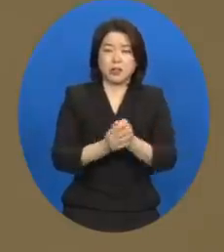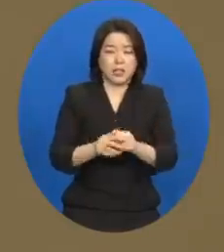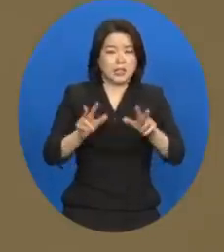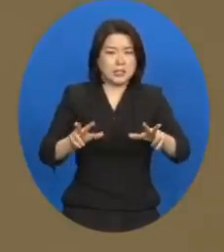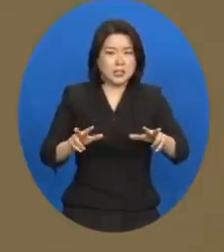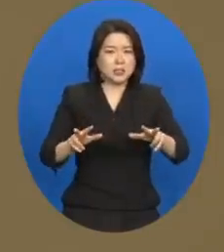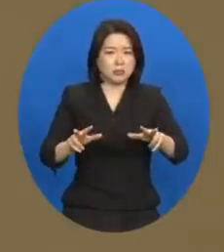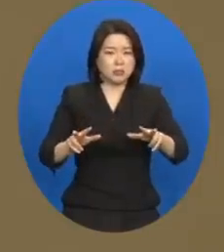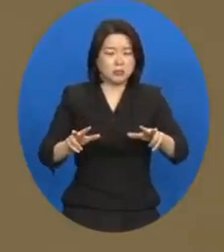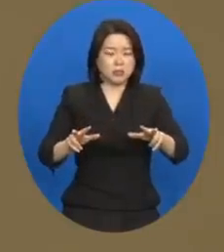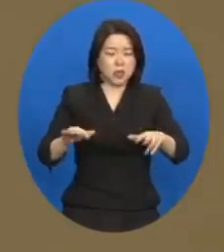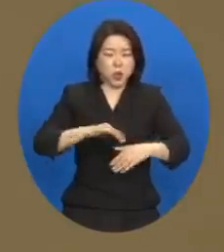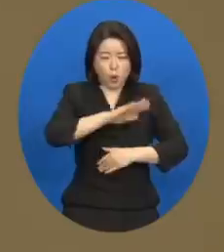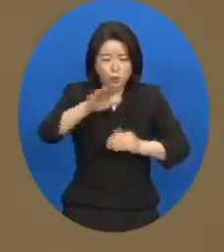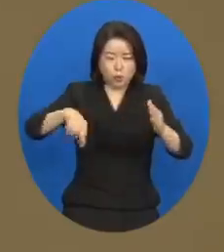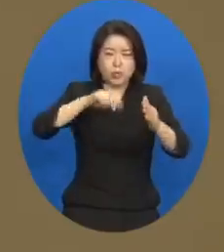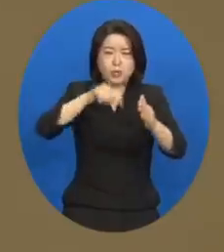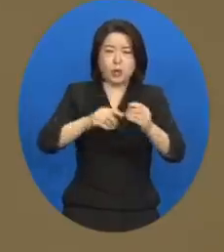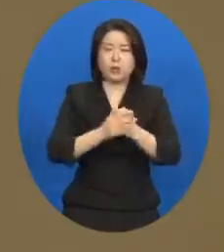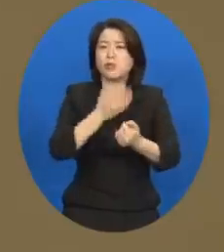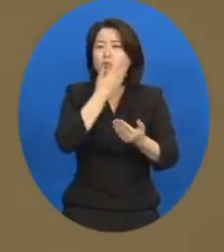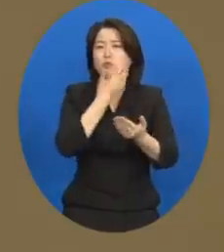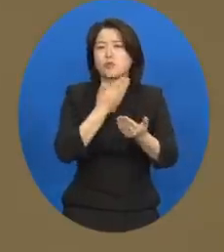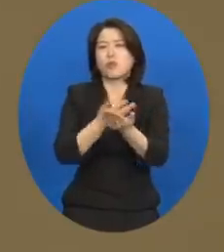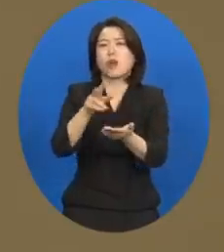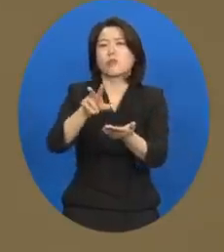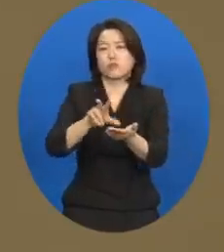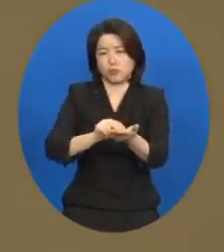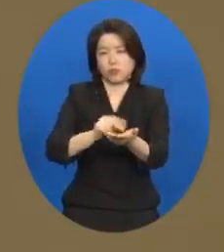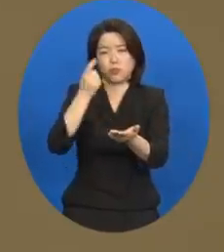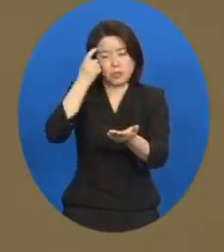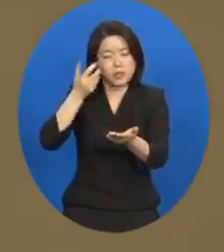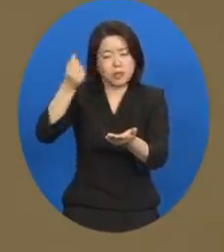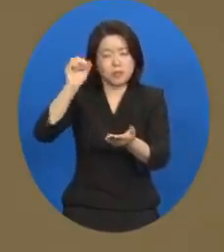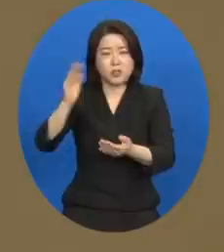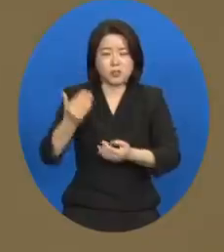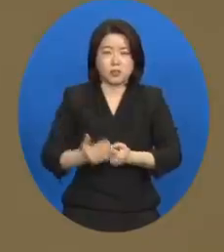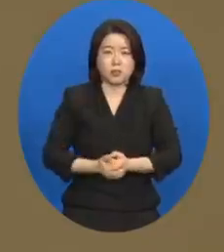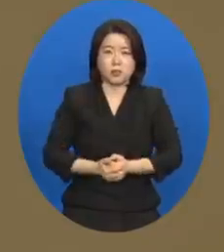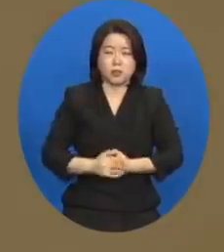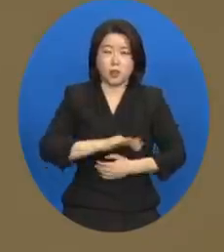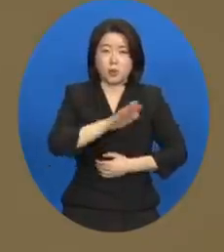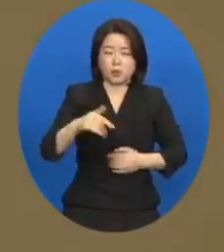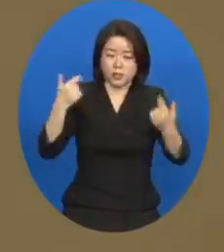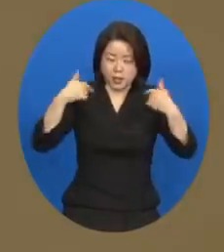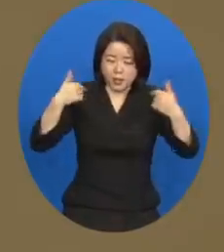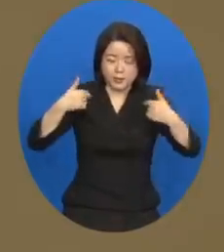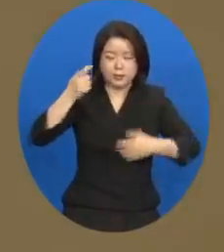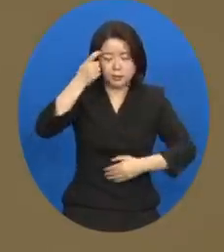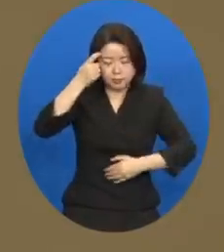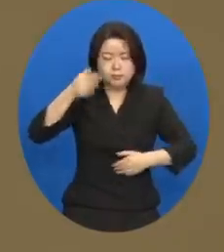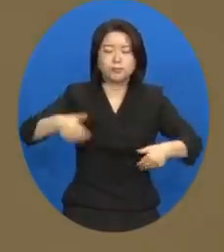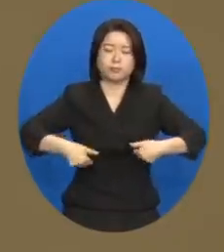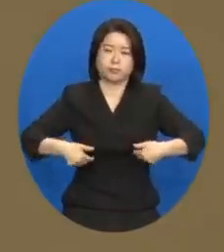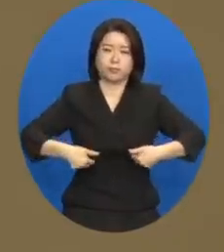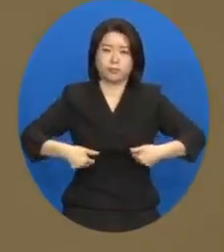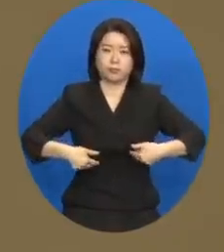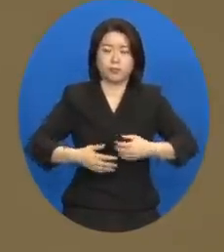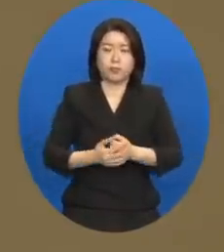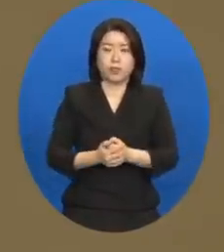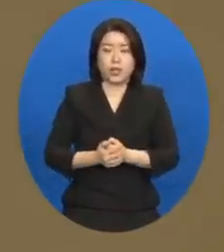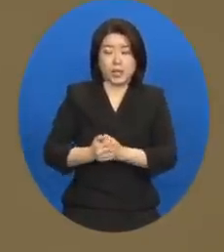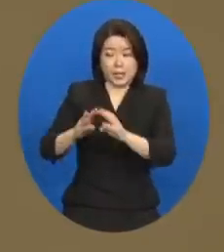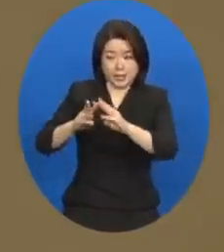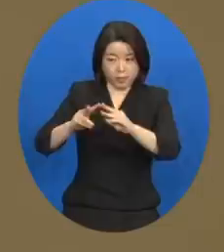지금도 우리 가운데 대단히 중요한 문제입니다. 우리는 항상 생각해야 합니다. 뭐